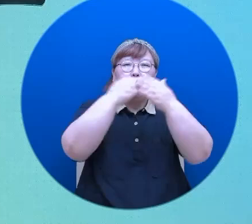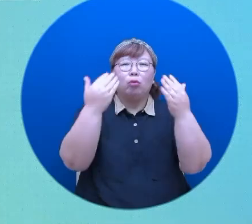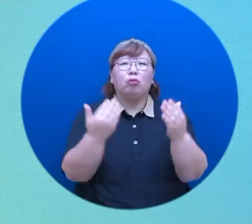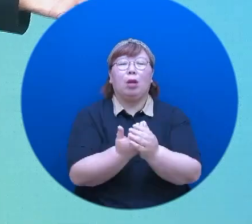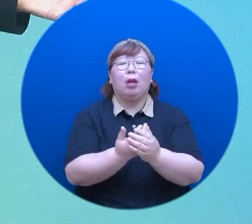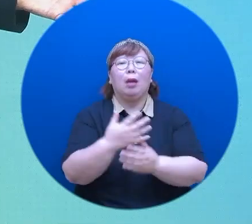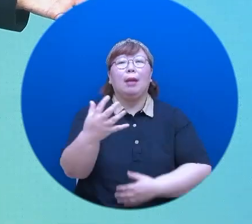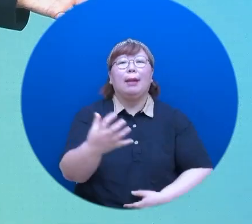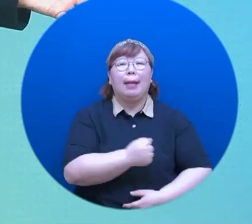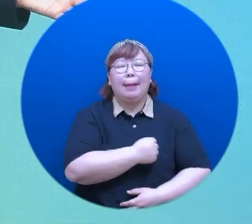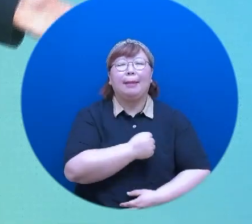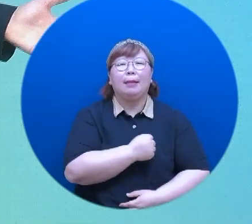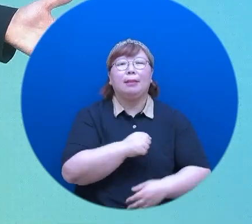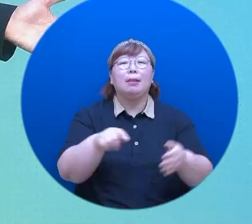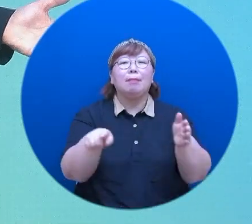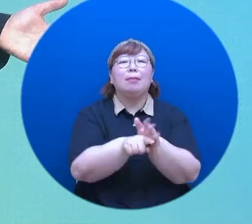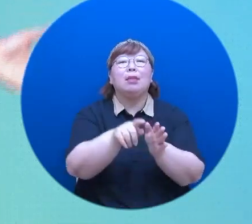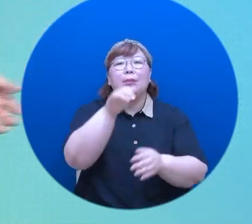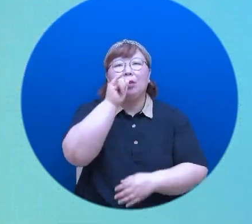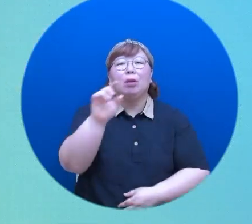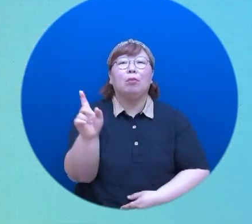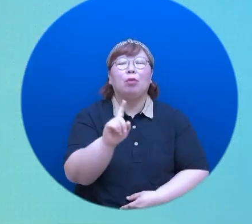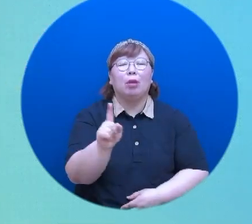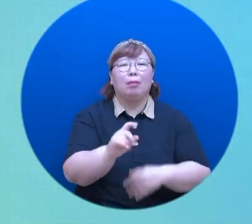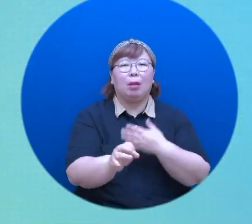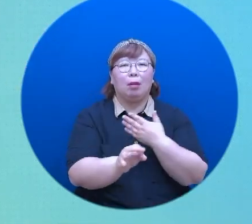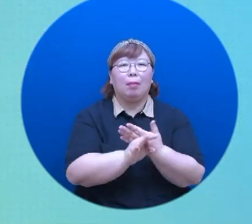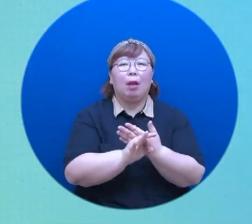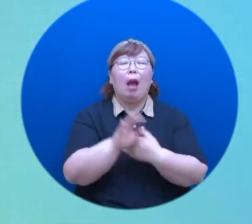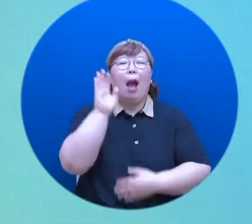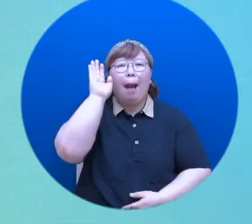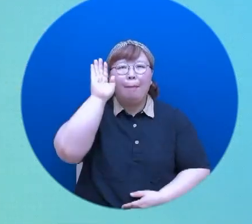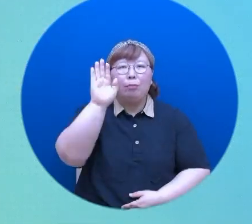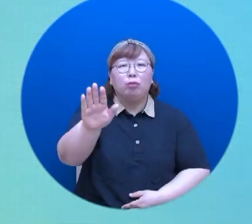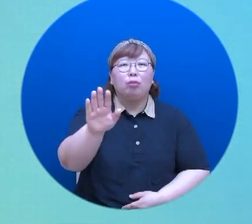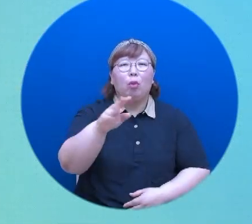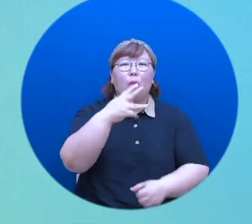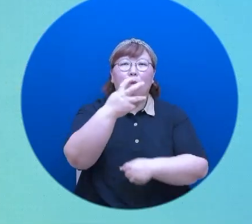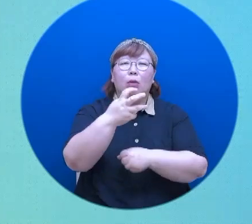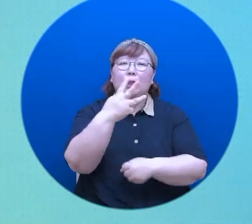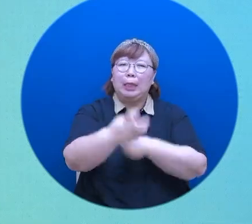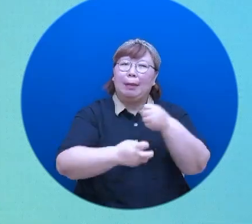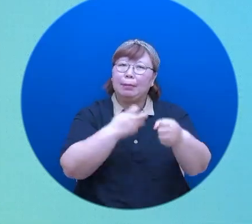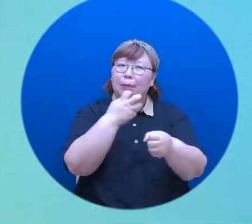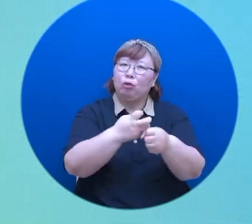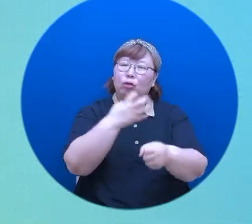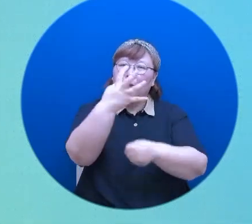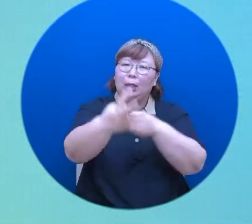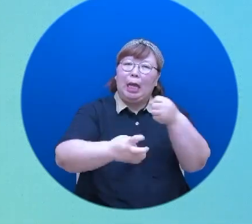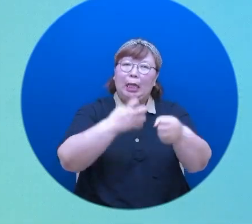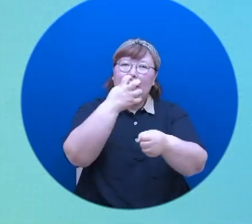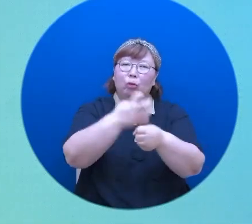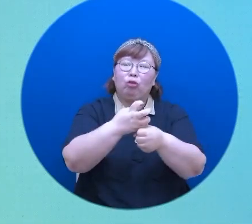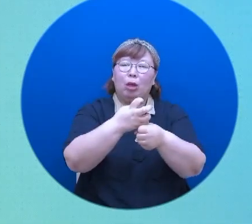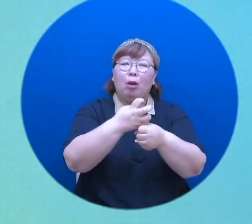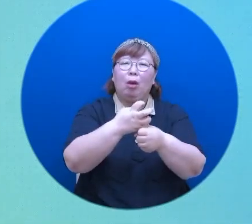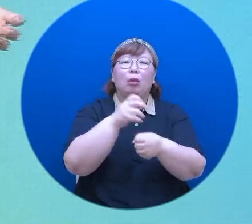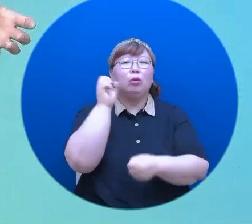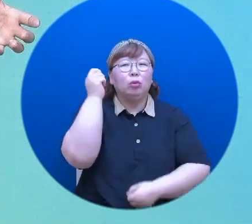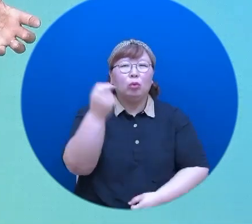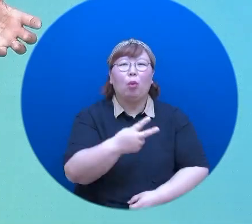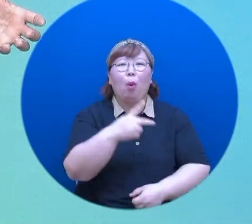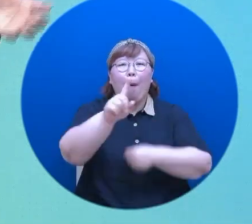있는 믿음이 있었어요. 그것은 앞으로 30주년, 40주년,